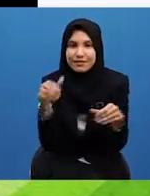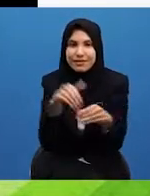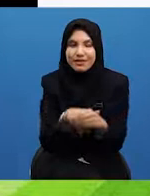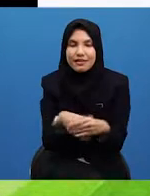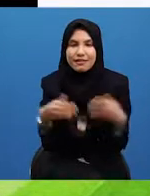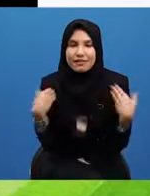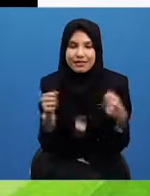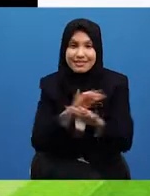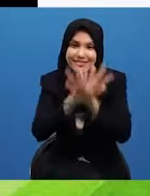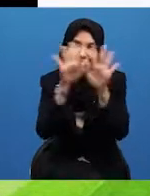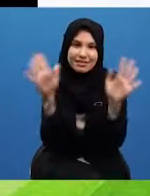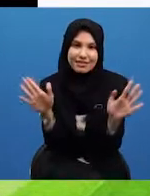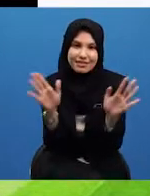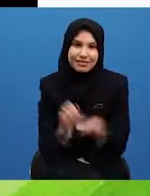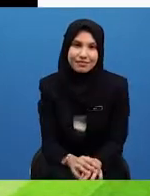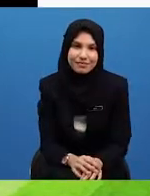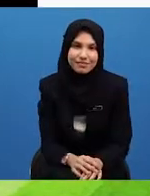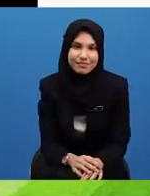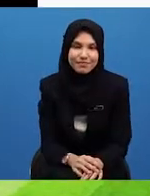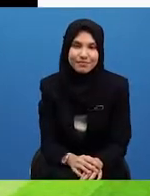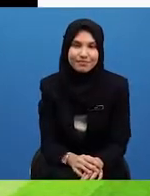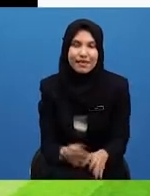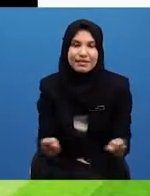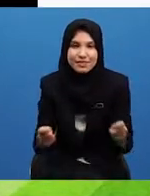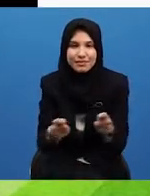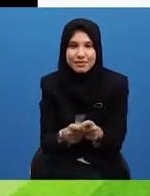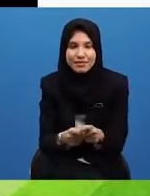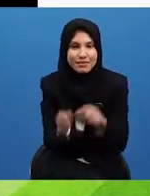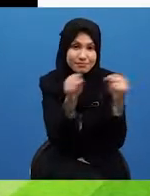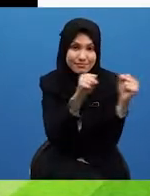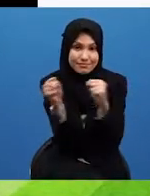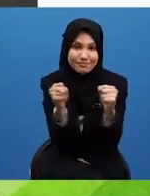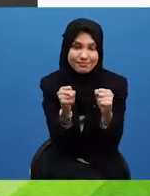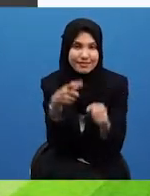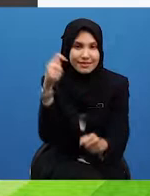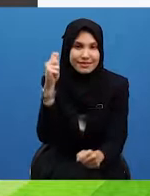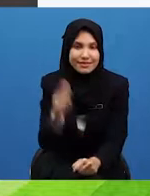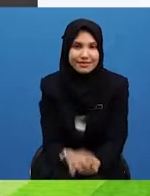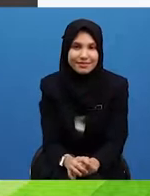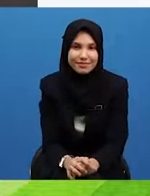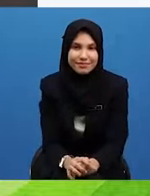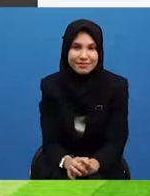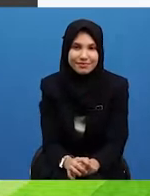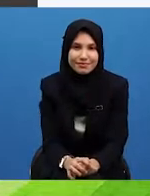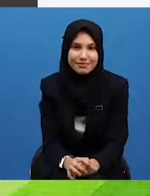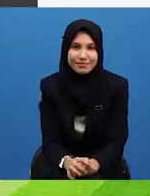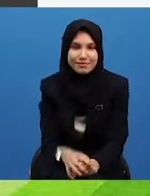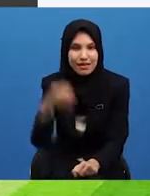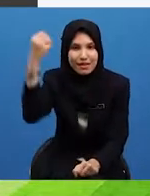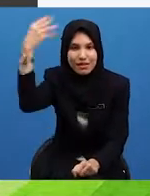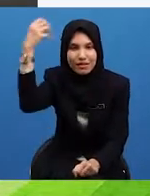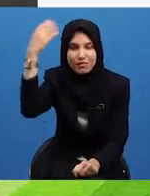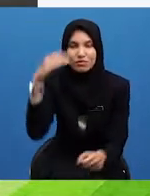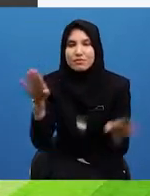keadaan terang seperti suasana yang Cikgu sebutkan tadi lampu